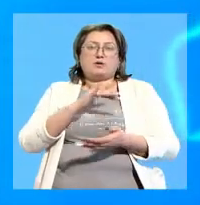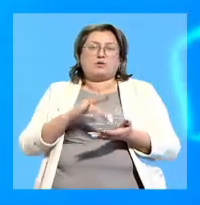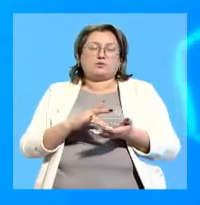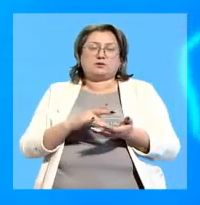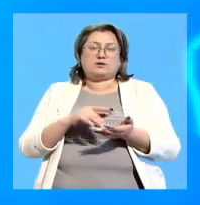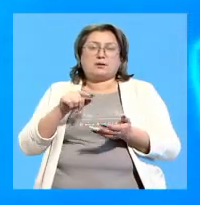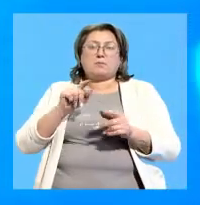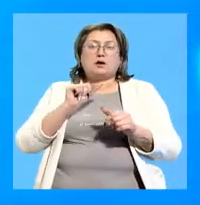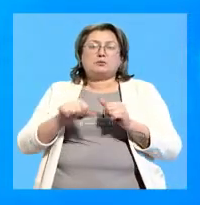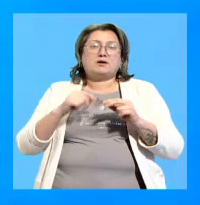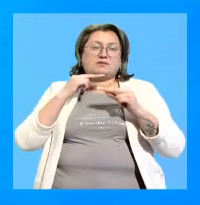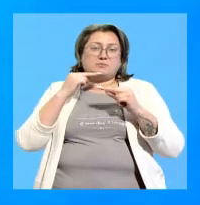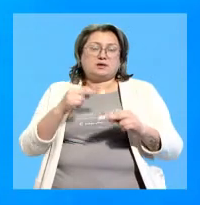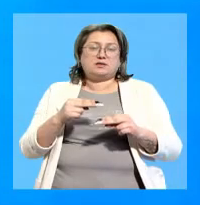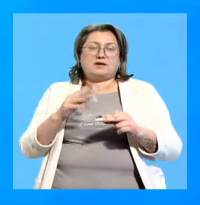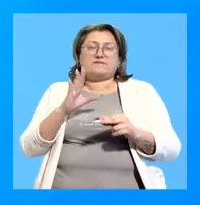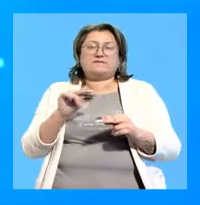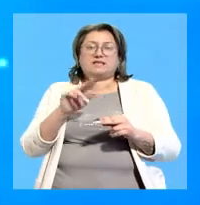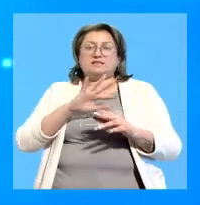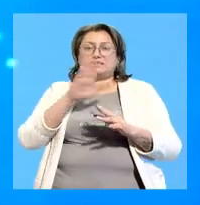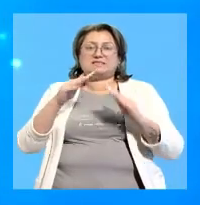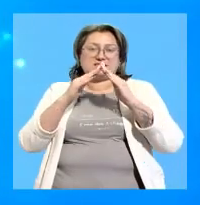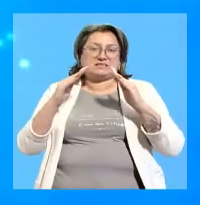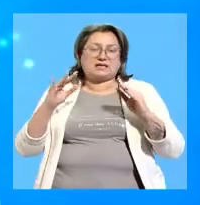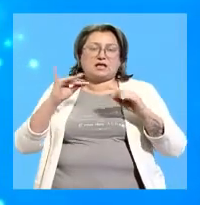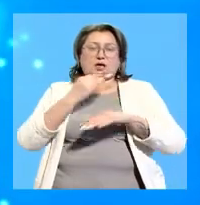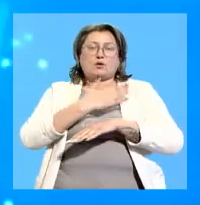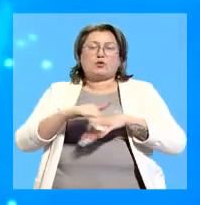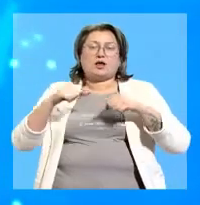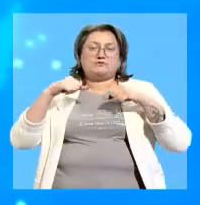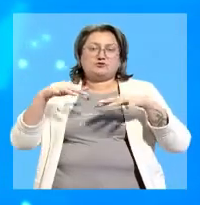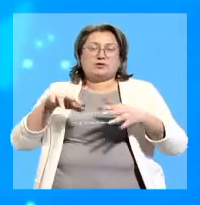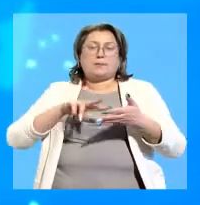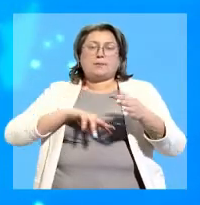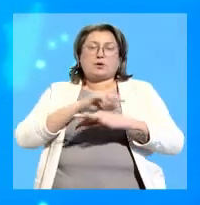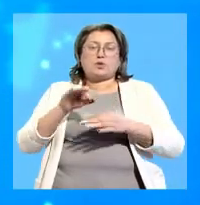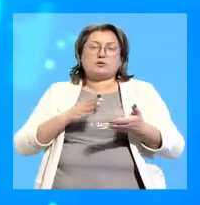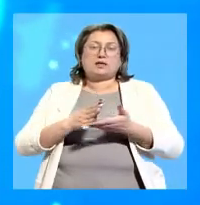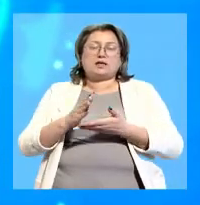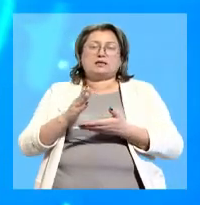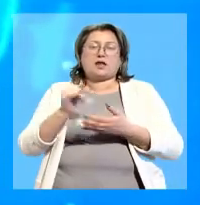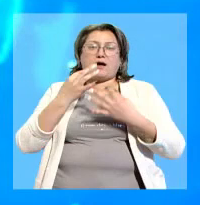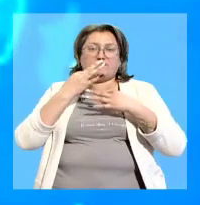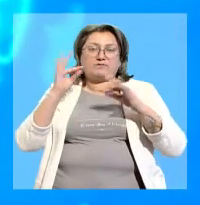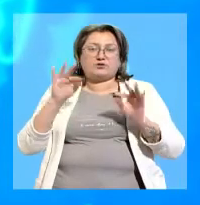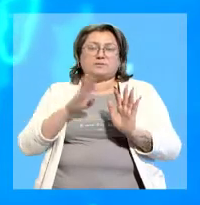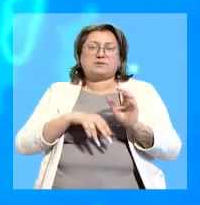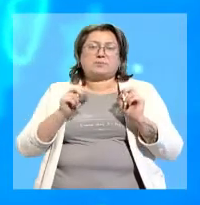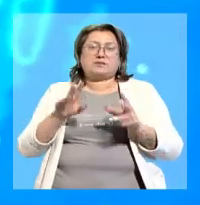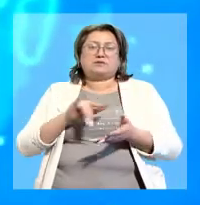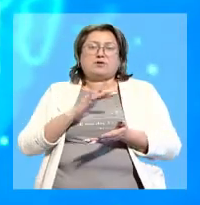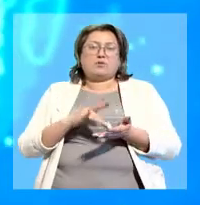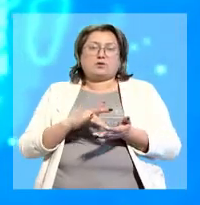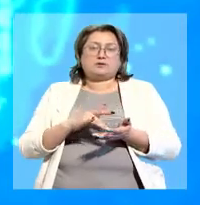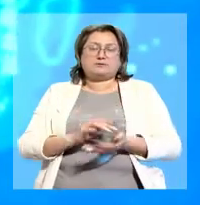келбетіне, көшелердің жарықтандырылуына мән берілген. Жоба жайлы және қауіпсіз қала қалыптастыруға бағытталған, заманауи